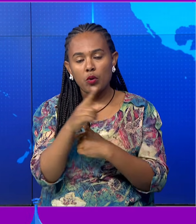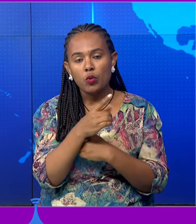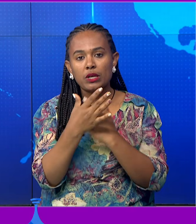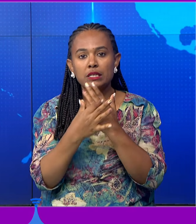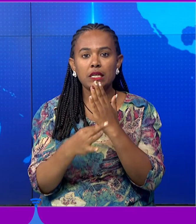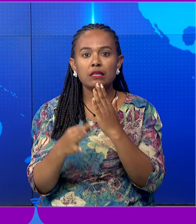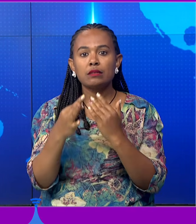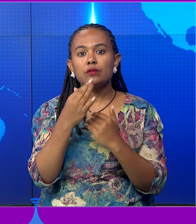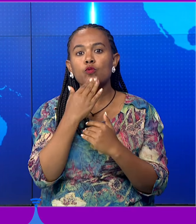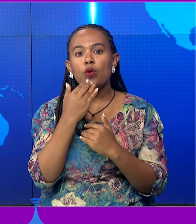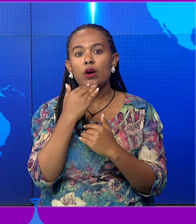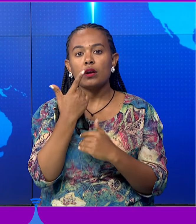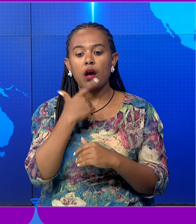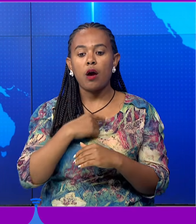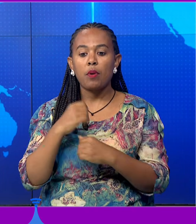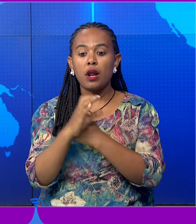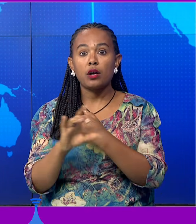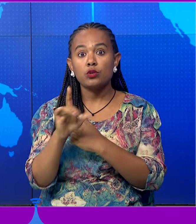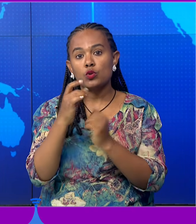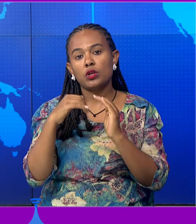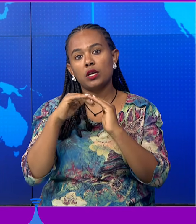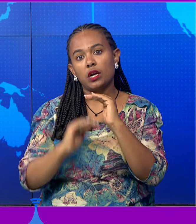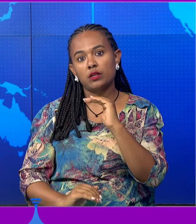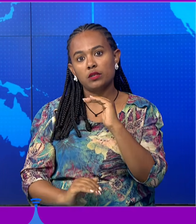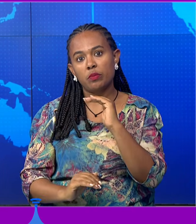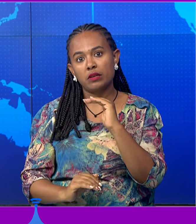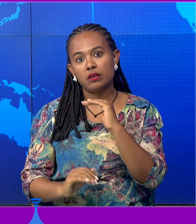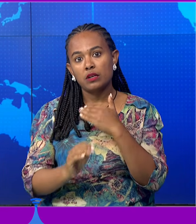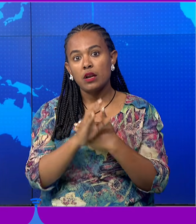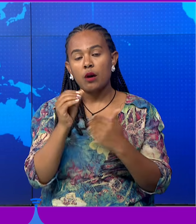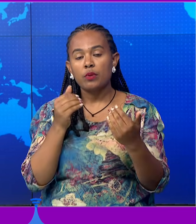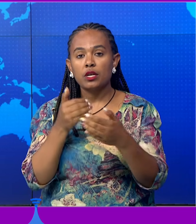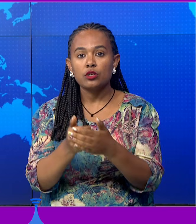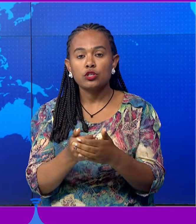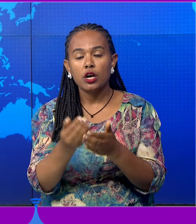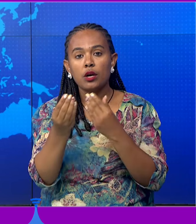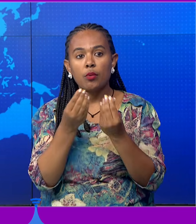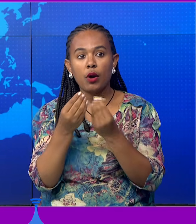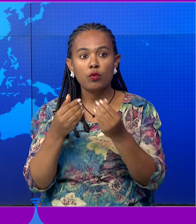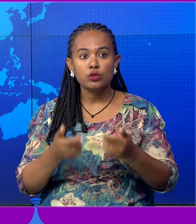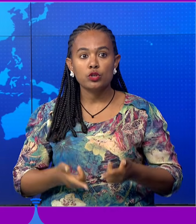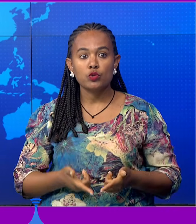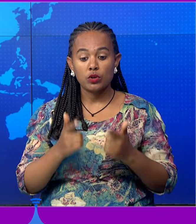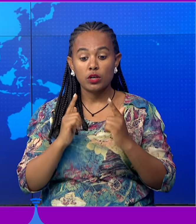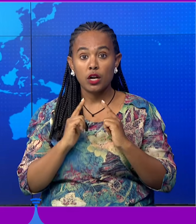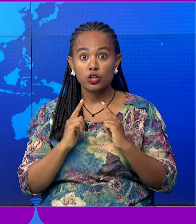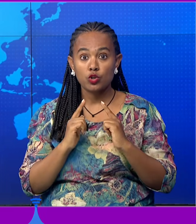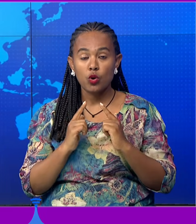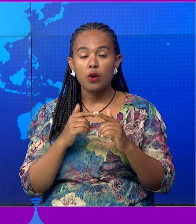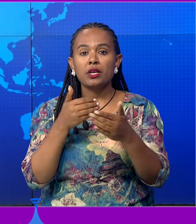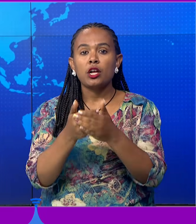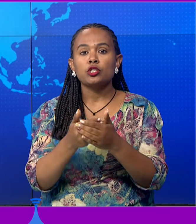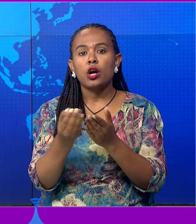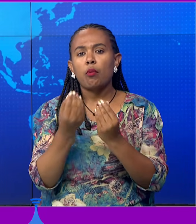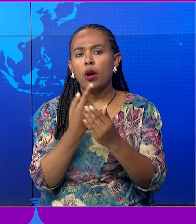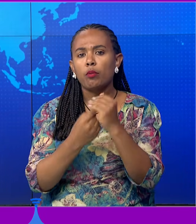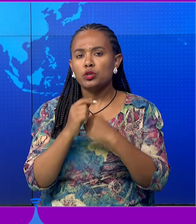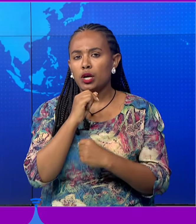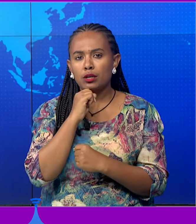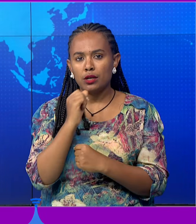ዋጋ ከምንም ጊዜ በላይ አባል ሀገር ስንሆን የሚቀንስበት ሁኔታና መዳረሻ ገበያ ስንሆንላቸው መዳረሻ ገበያ ብቻ